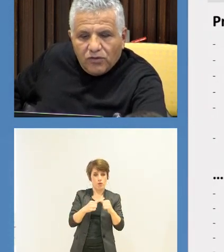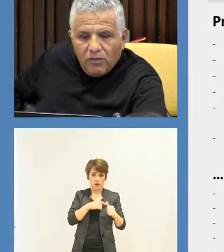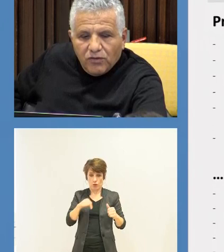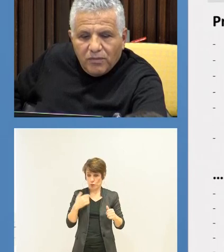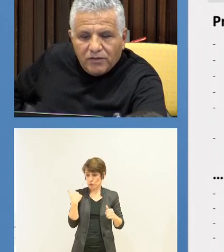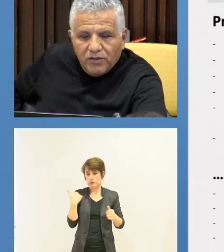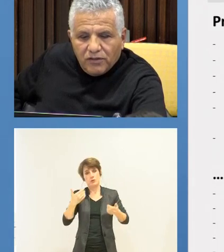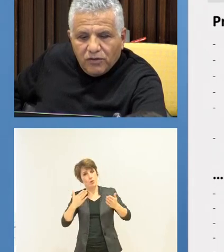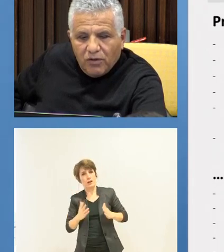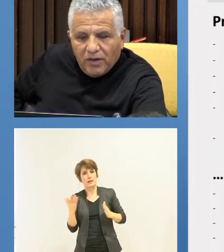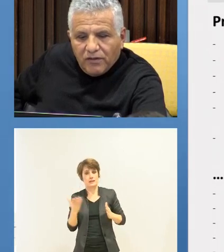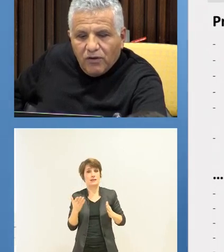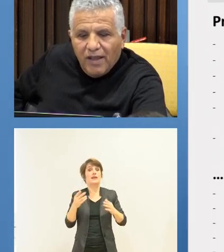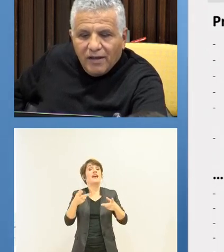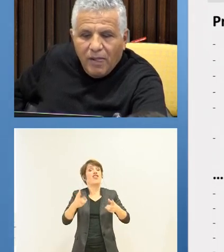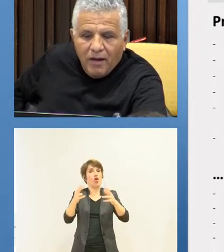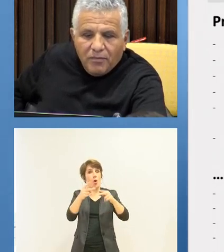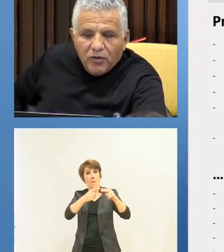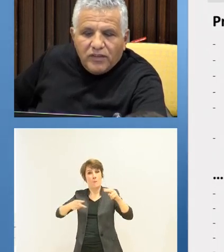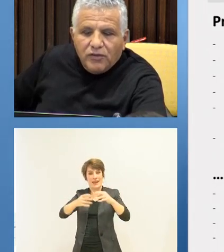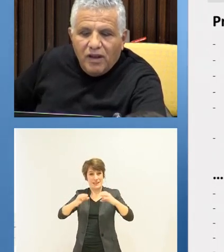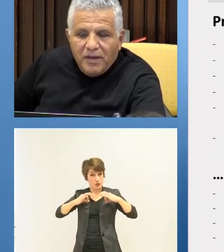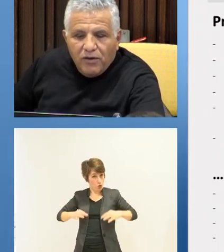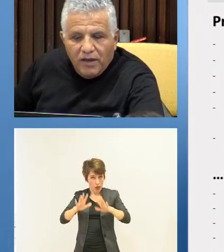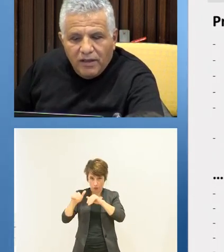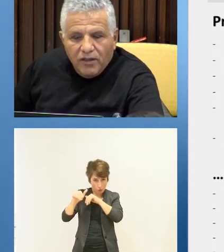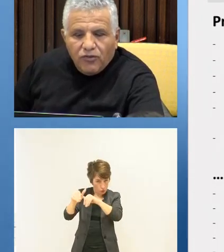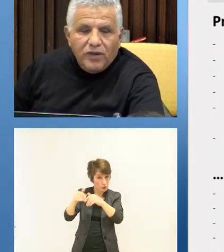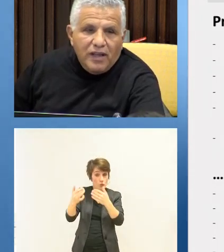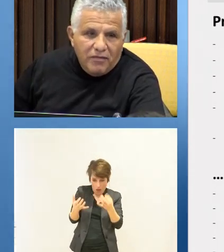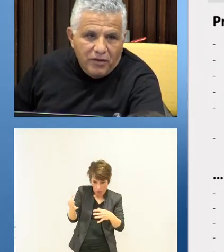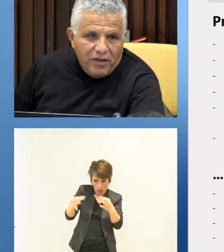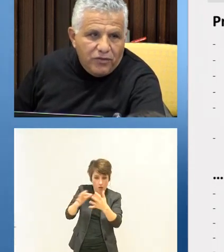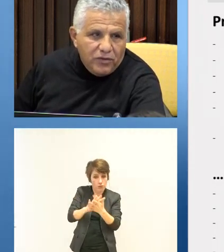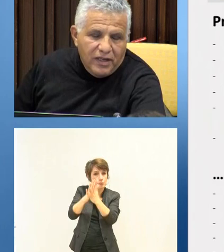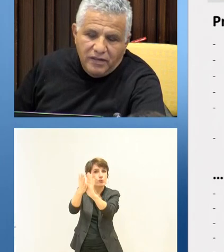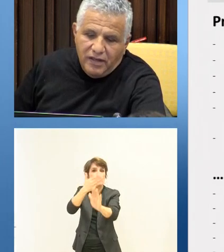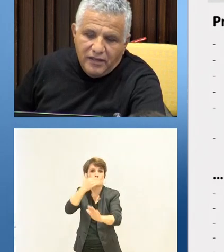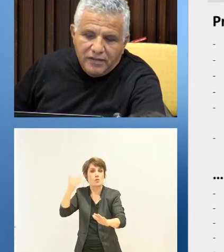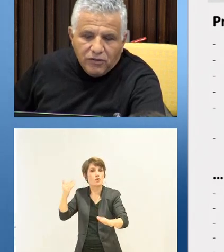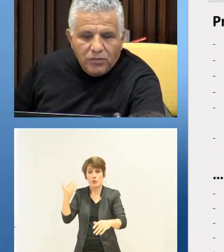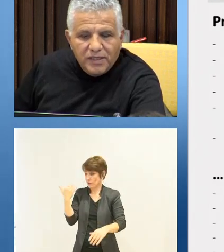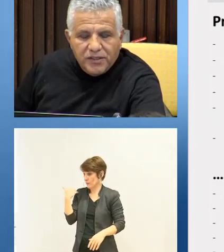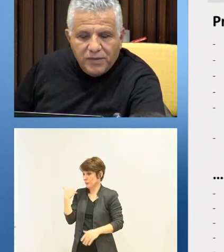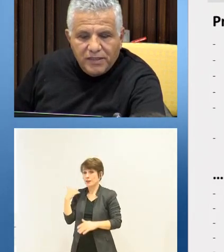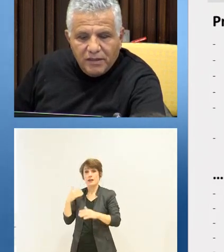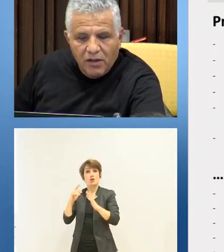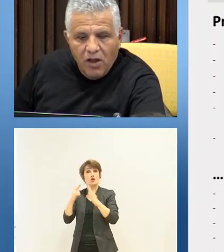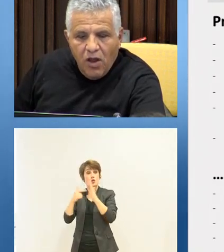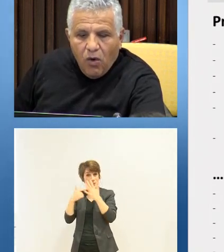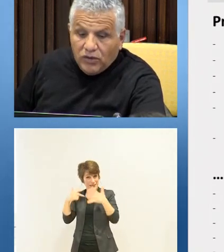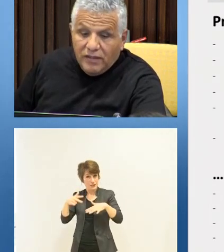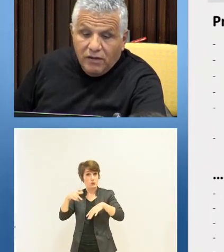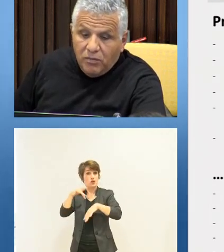non seulement de maintenir ce temps périscolaire mais aussi de l'améliorer suite à l'évaluation qui a été réalisé en 2018